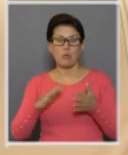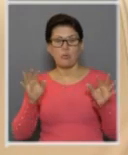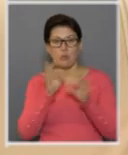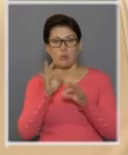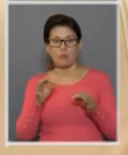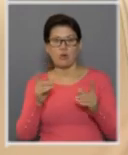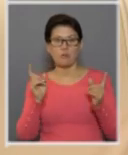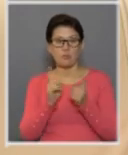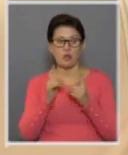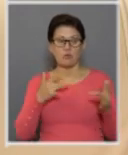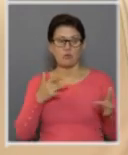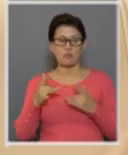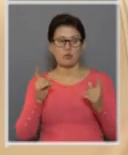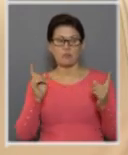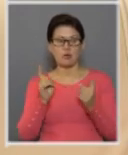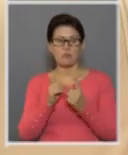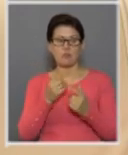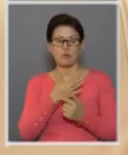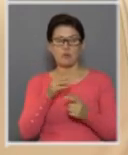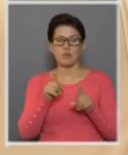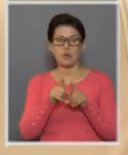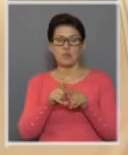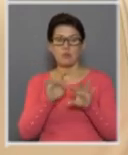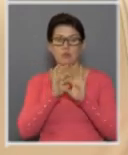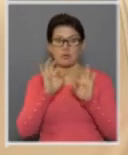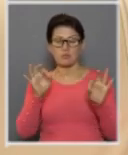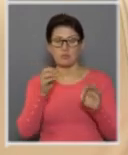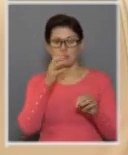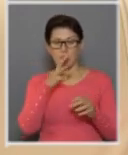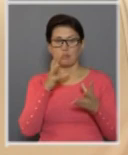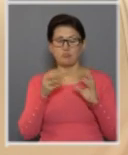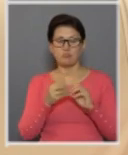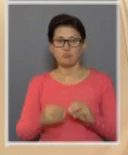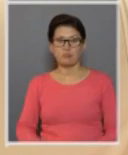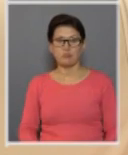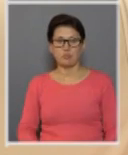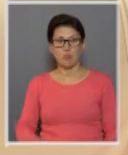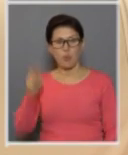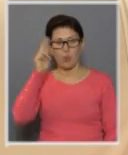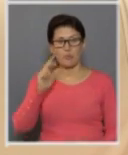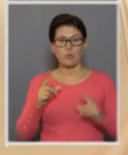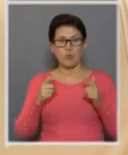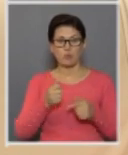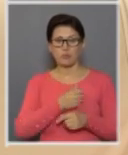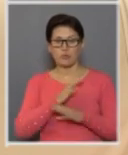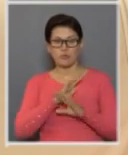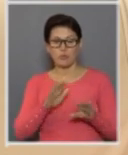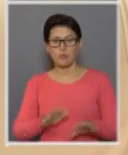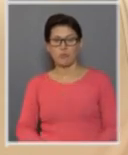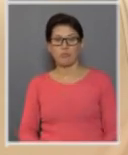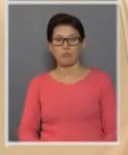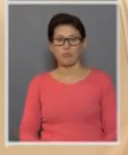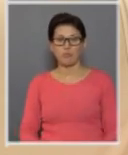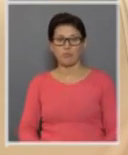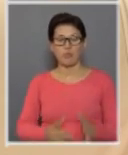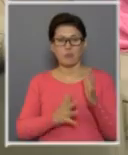аламыз, концертпен қарсы алып жатамыз. Сонда керемет, жақсы жалпы. Оқуға түскеніме өкінбеймін дейсіз ғой? Жоқ, өзім